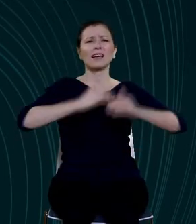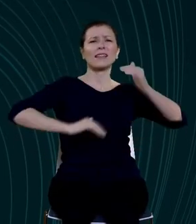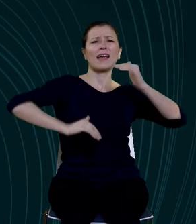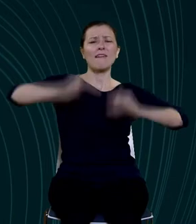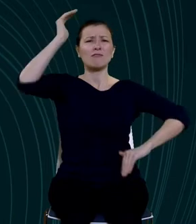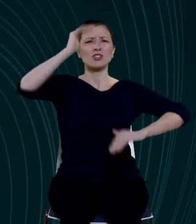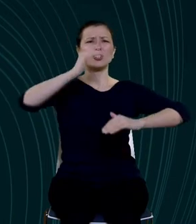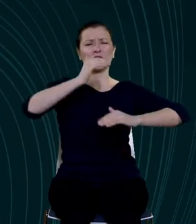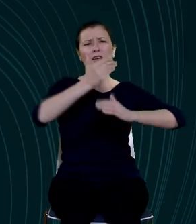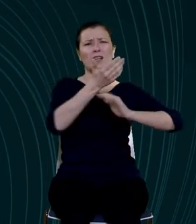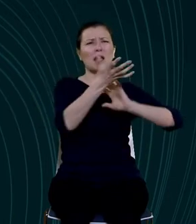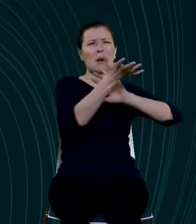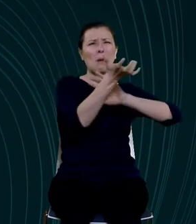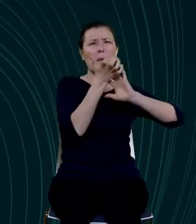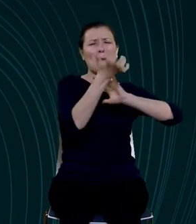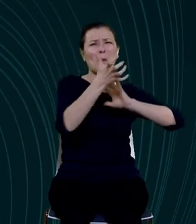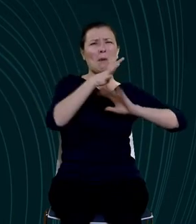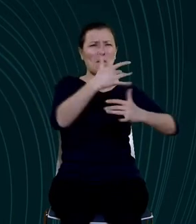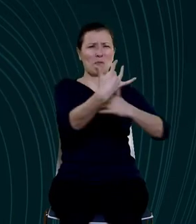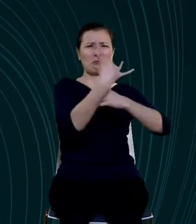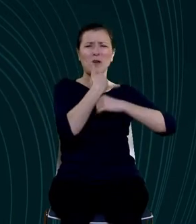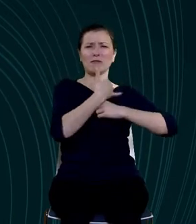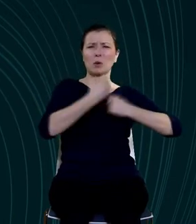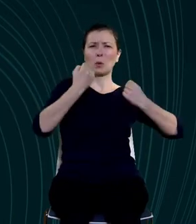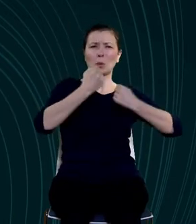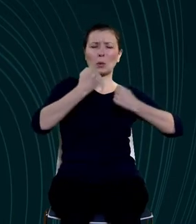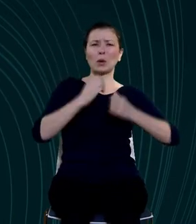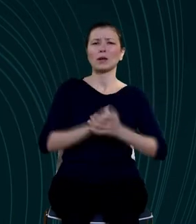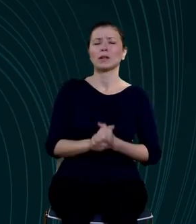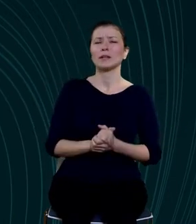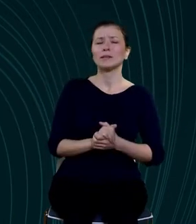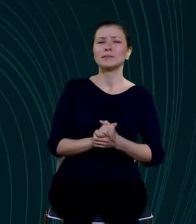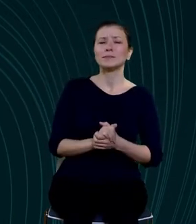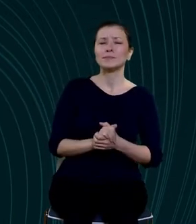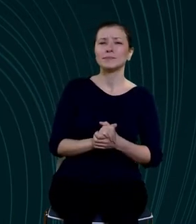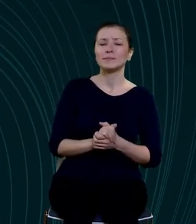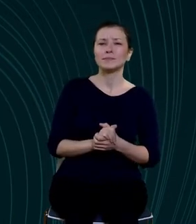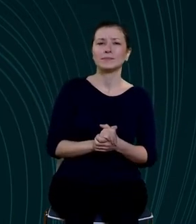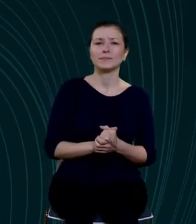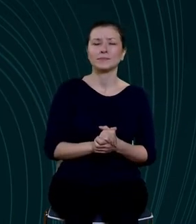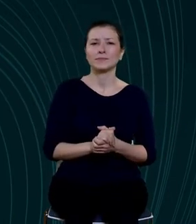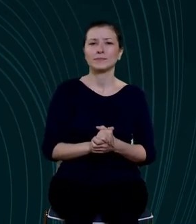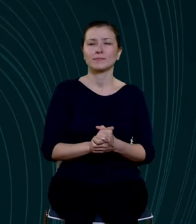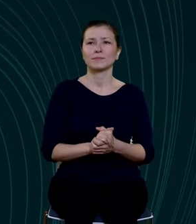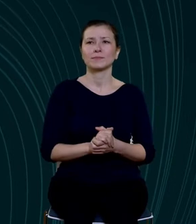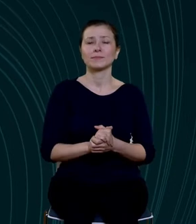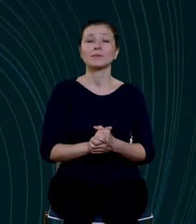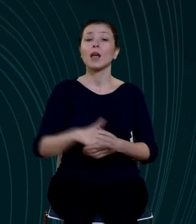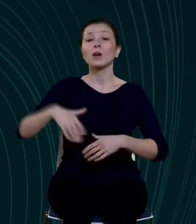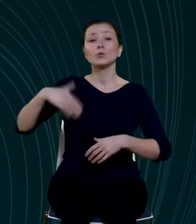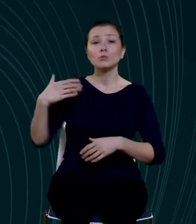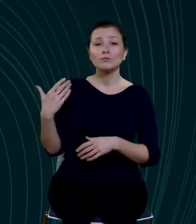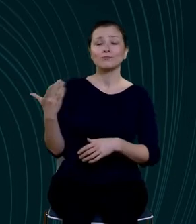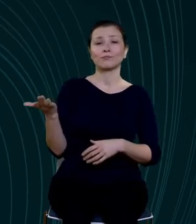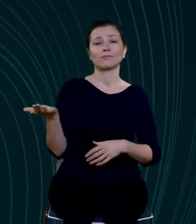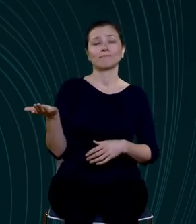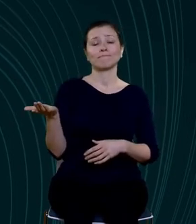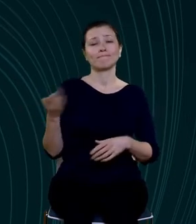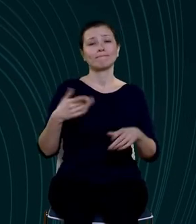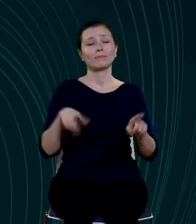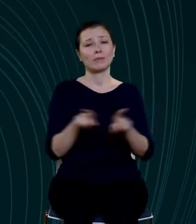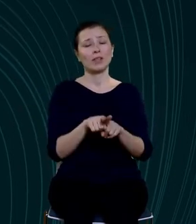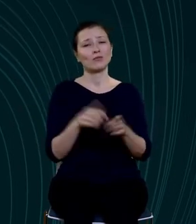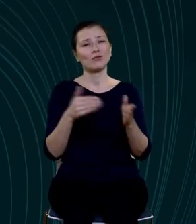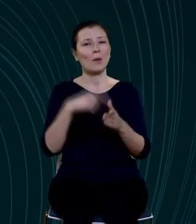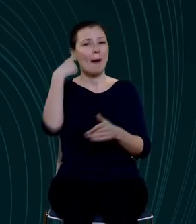pod uwagę wszelkie możliwe źródła emisji, które w otoczeniu sondy mogą się pojawić. Z drugiej strony należy